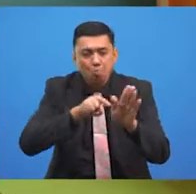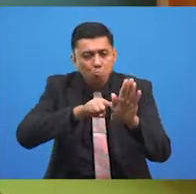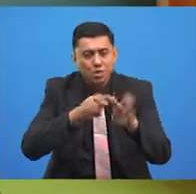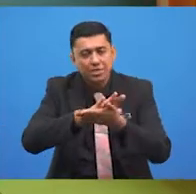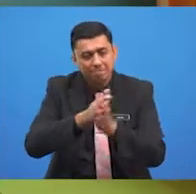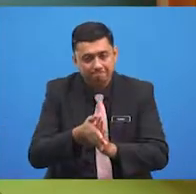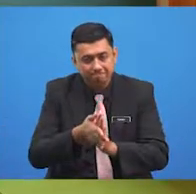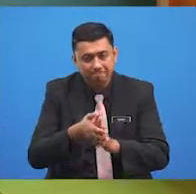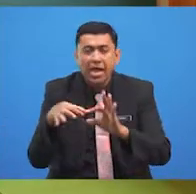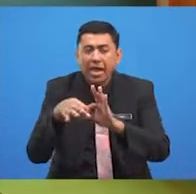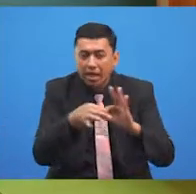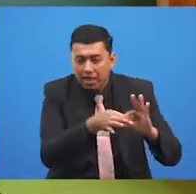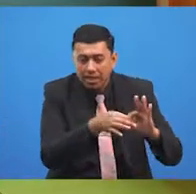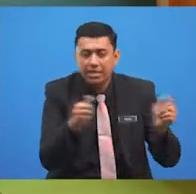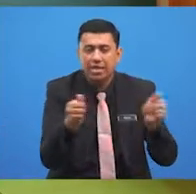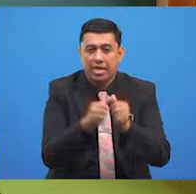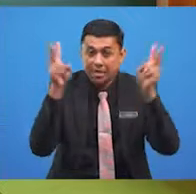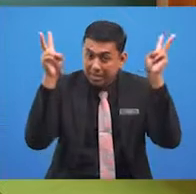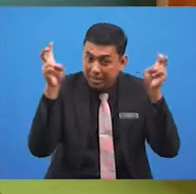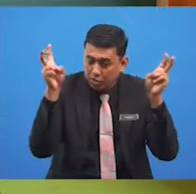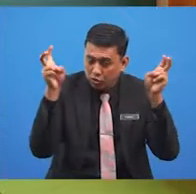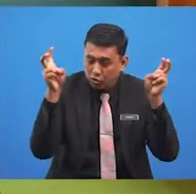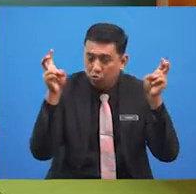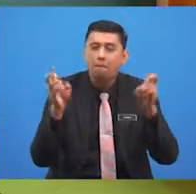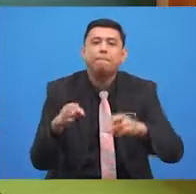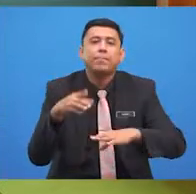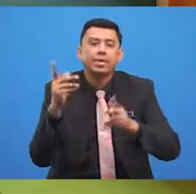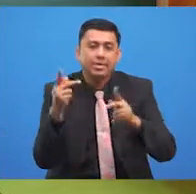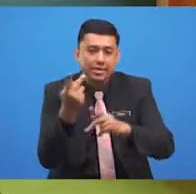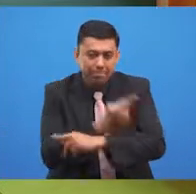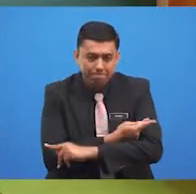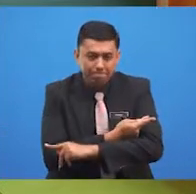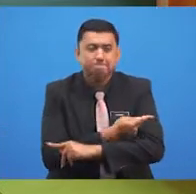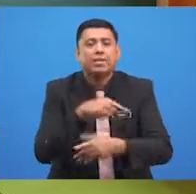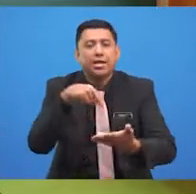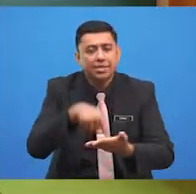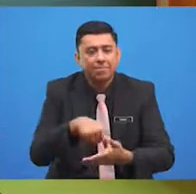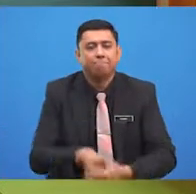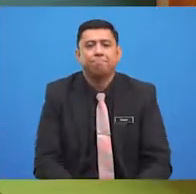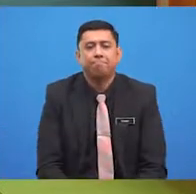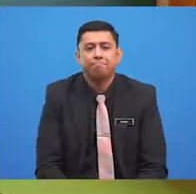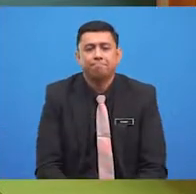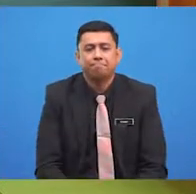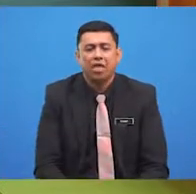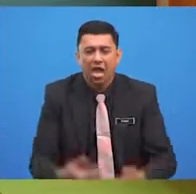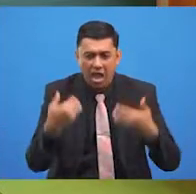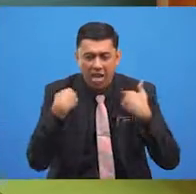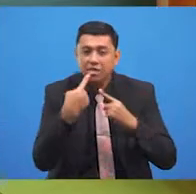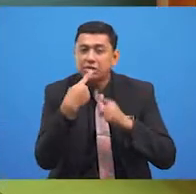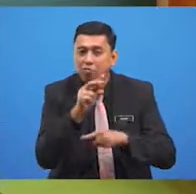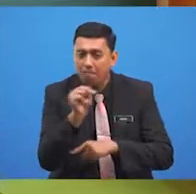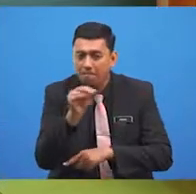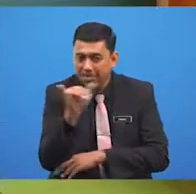Cuba murid-murid kaitkan dengan topik pembelajaran kita pada episod lalu. Pasti murid-murid ada jawapannya.